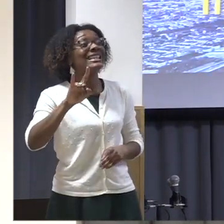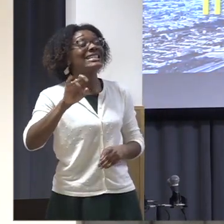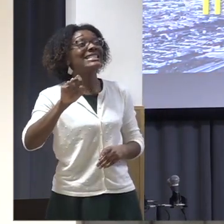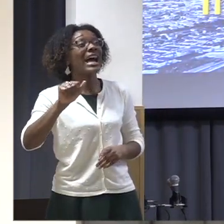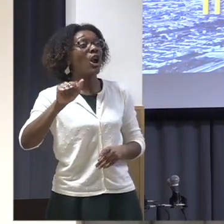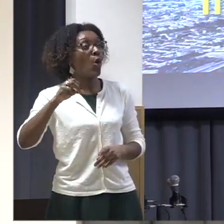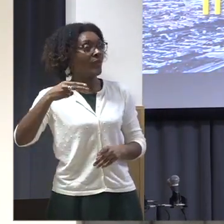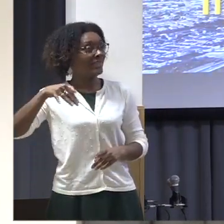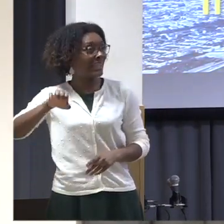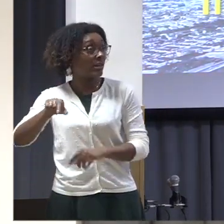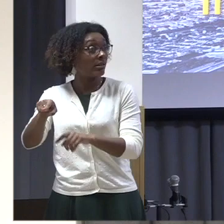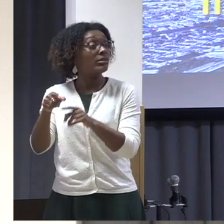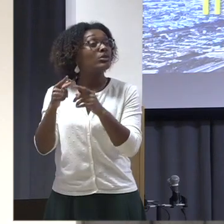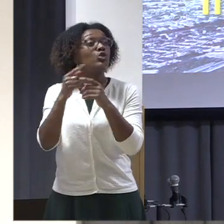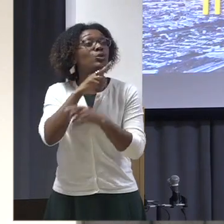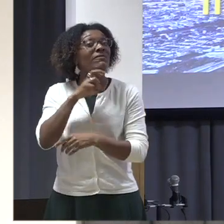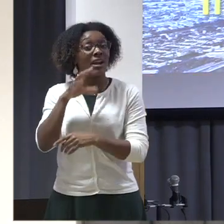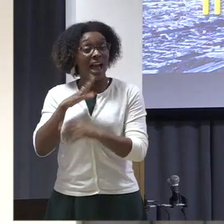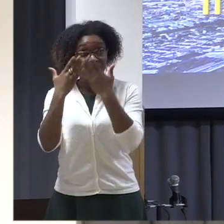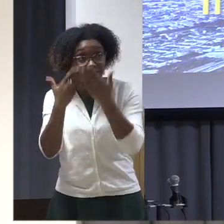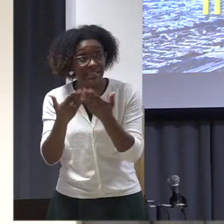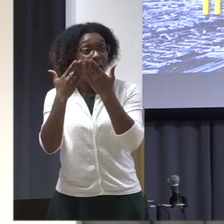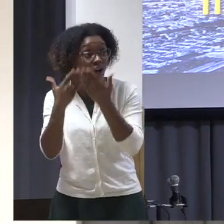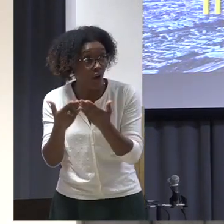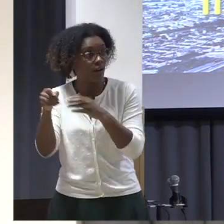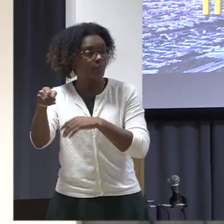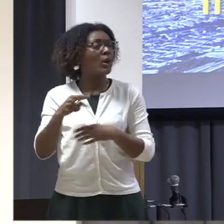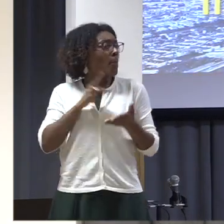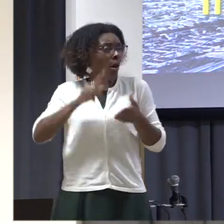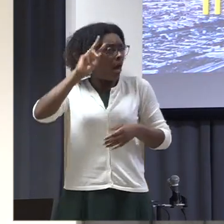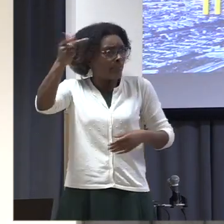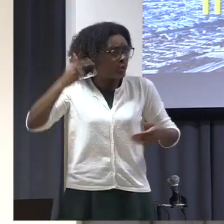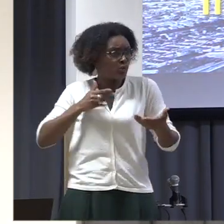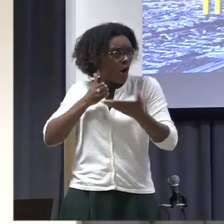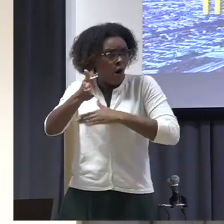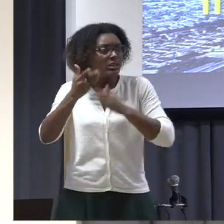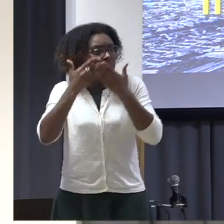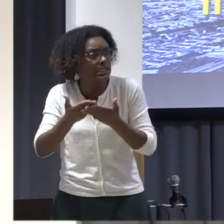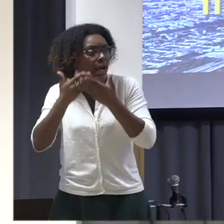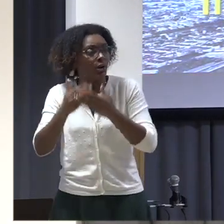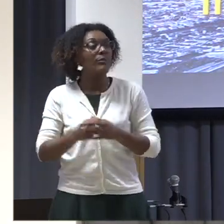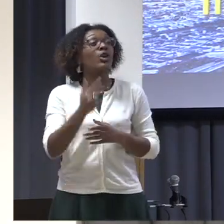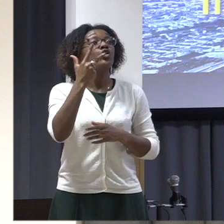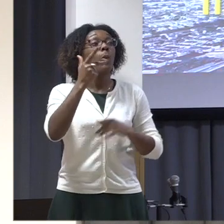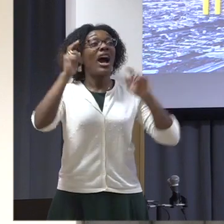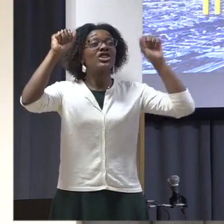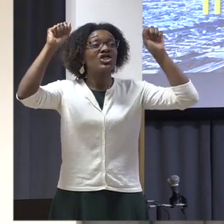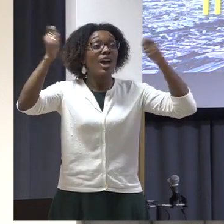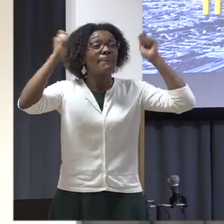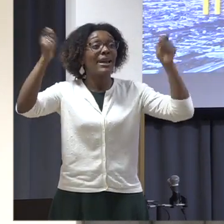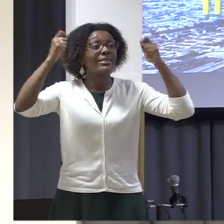synagogue ball et en trace selon la coutume pendant 3 ça va il